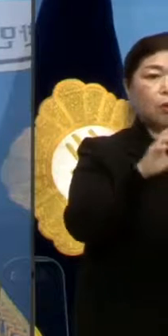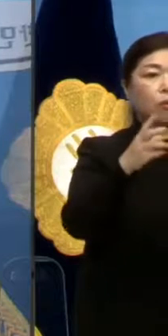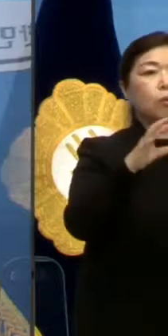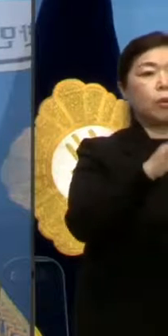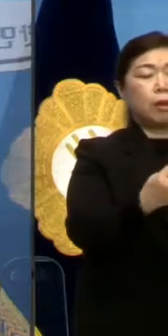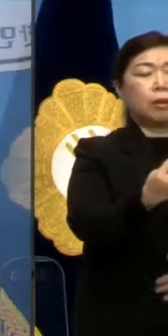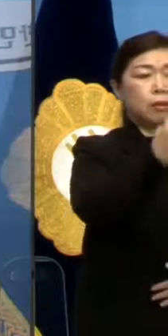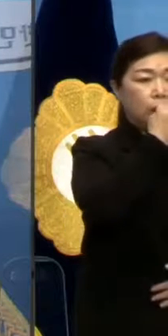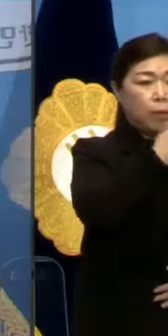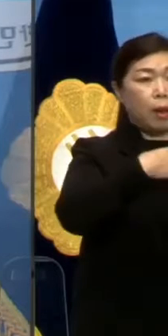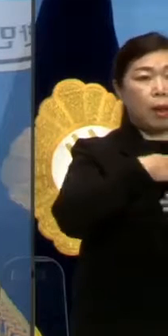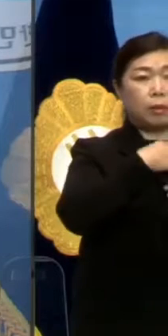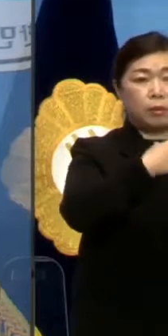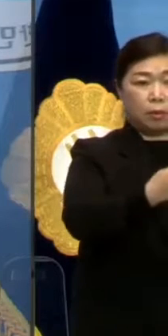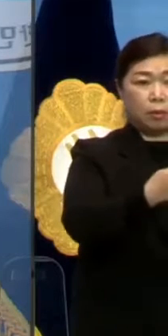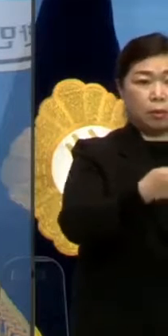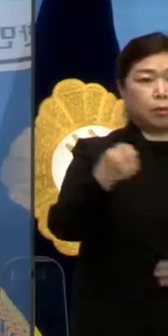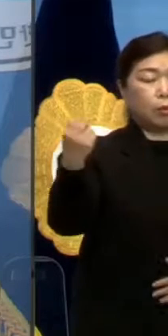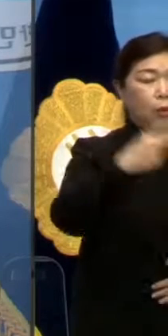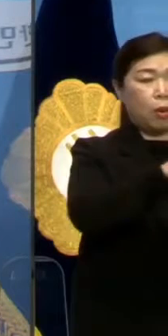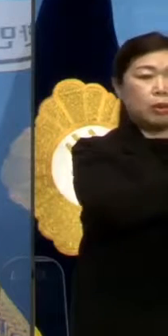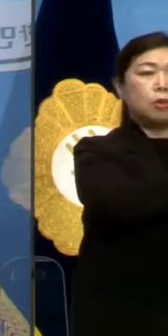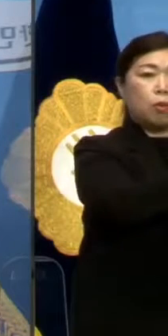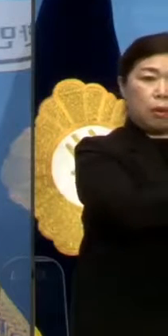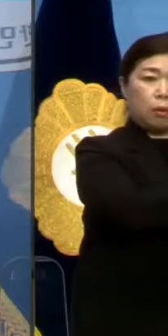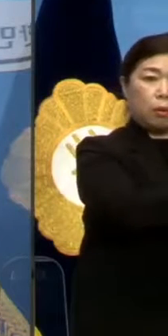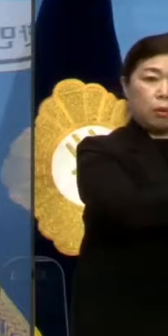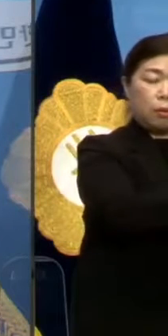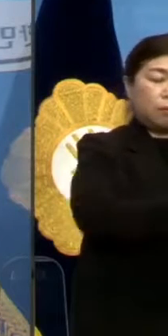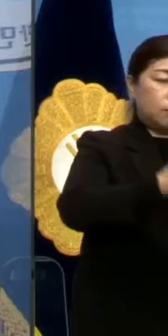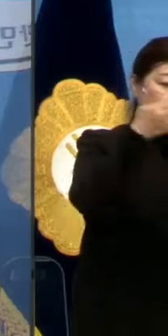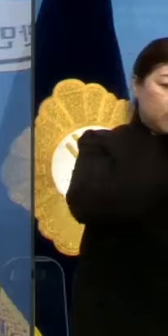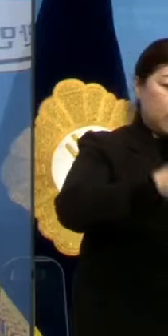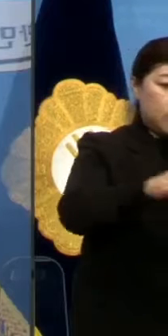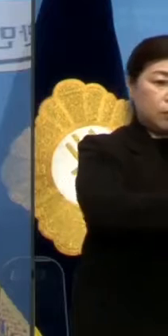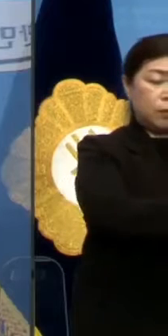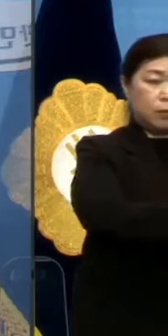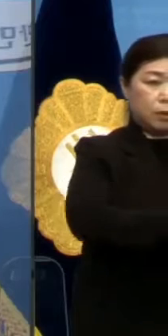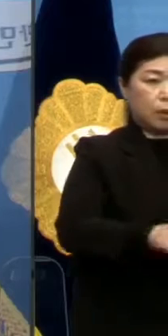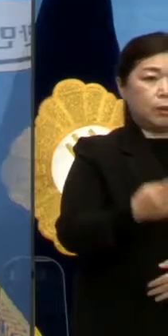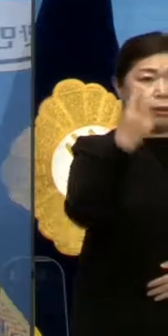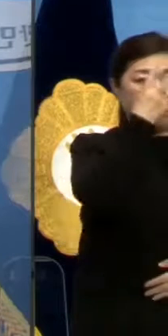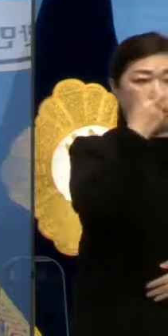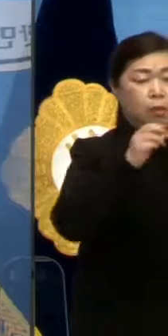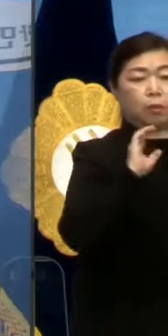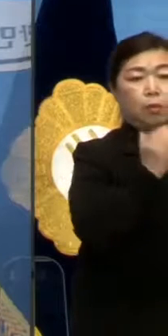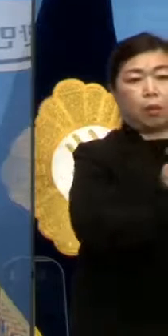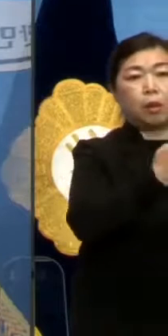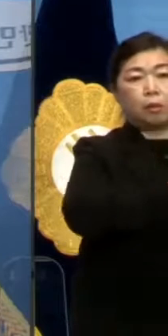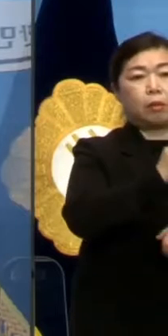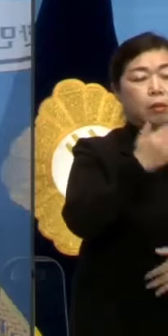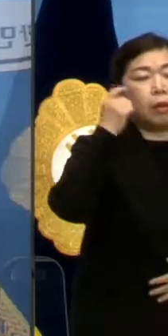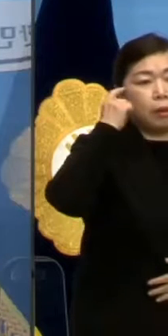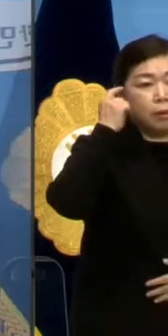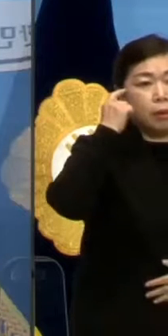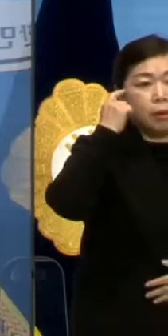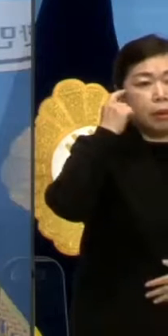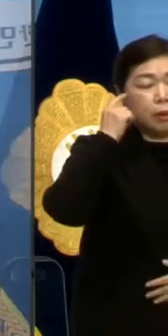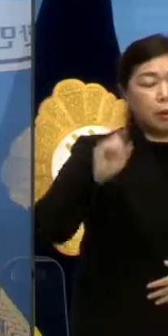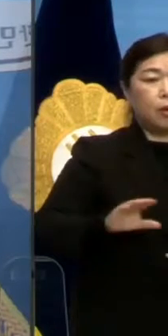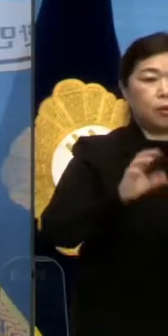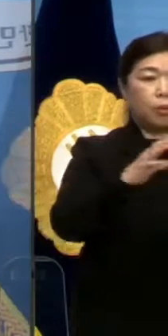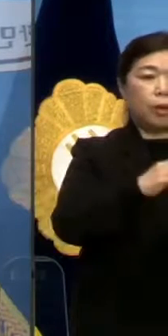국민의 생명과 안전 그리고 인권은 철저히 지켜져야 한다고 생각하며 우리